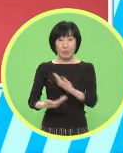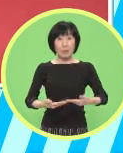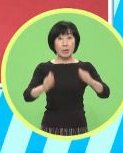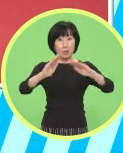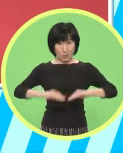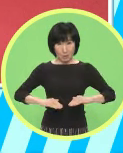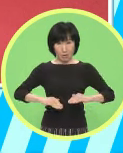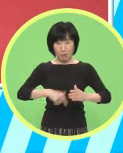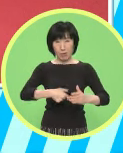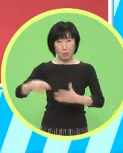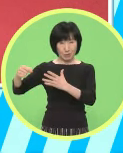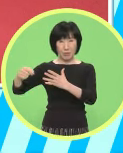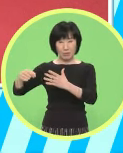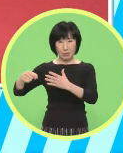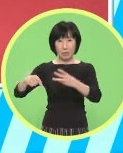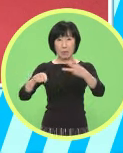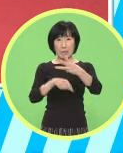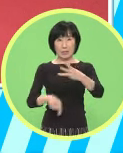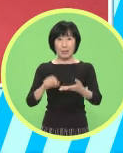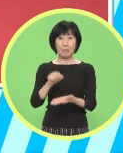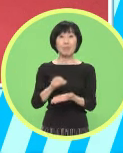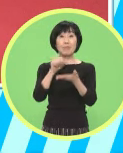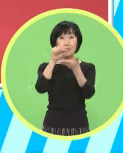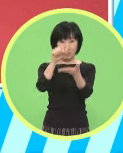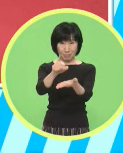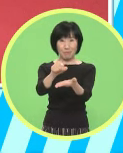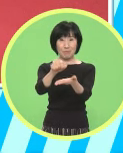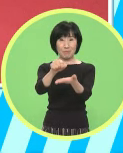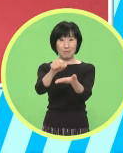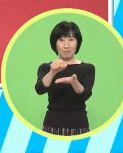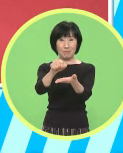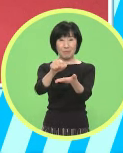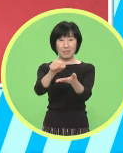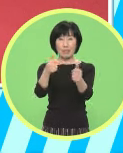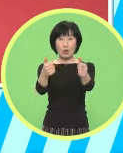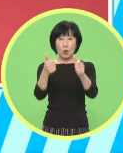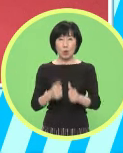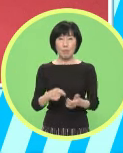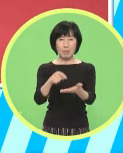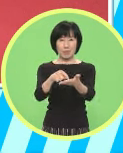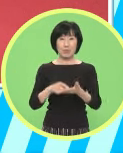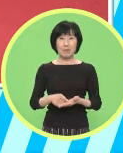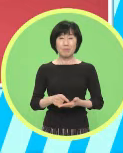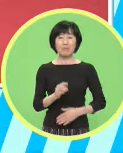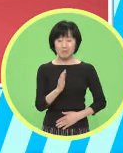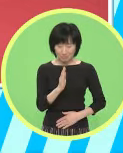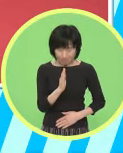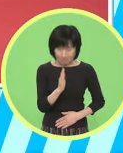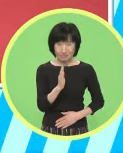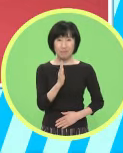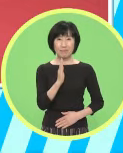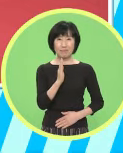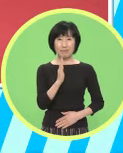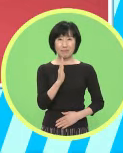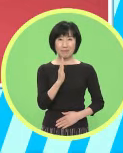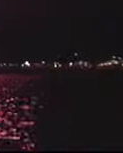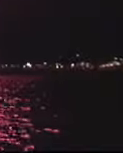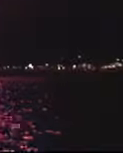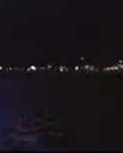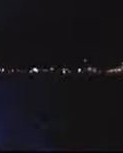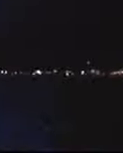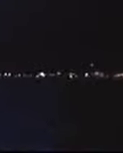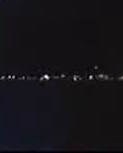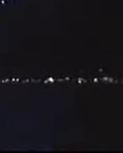かん工房チルド広島流お好み焼きを抽選で3名の方にプレゼントします。番組ホームページからご応募ください。